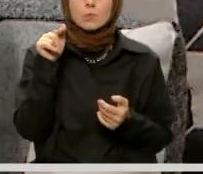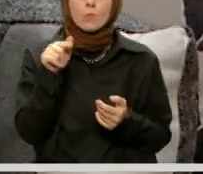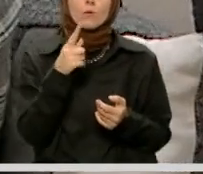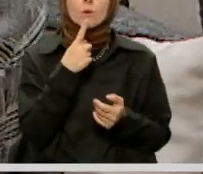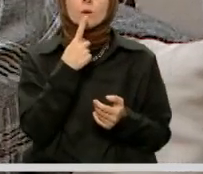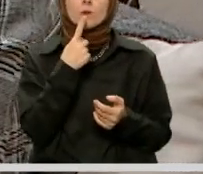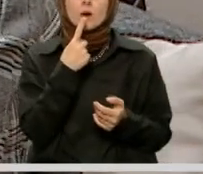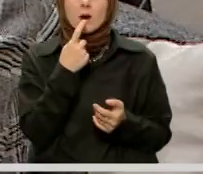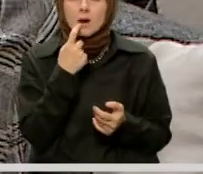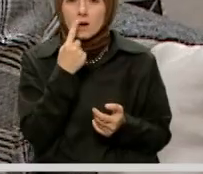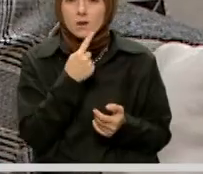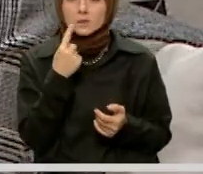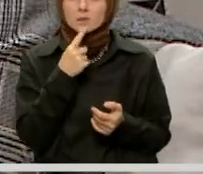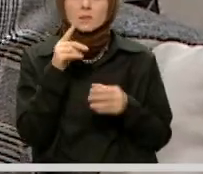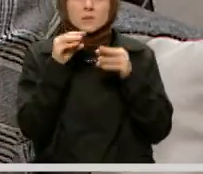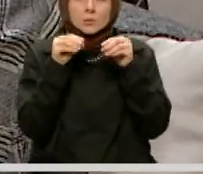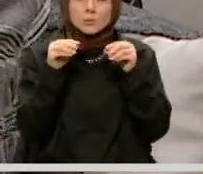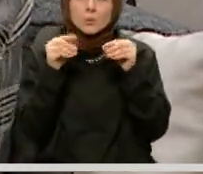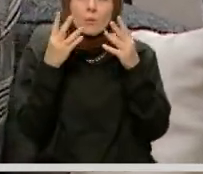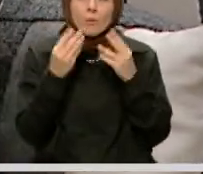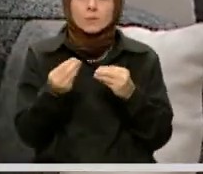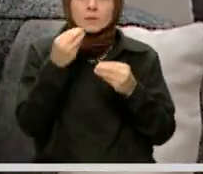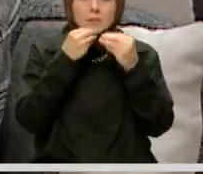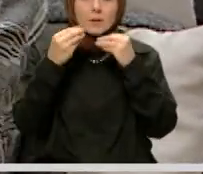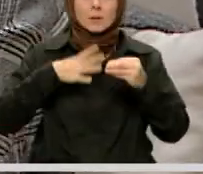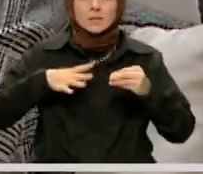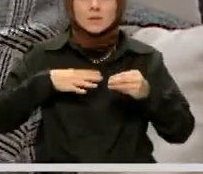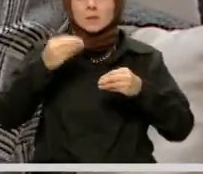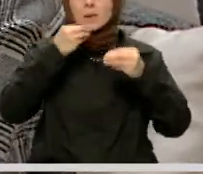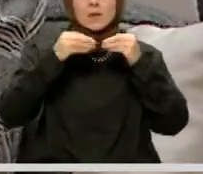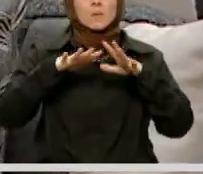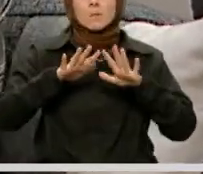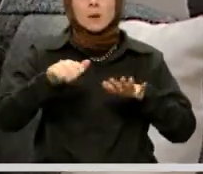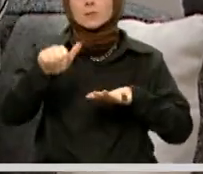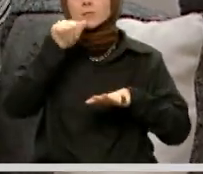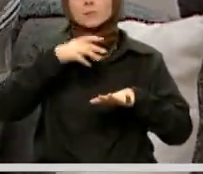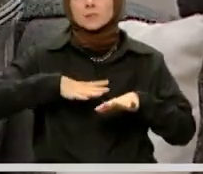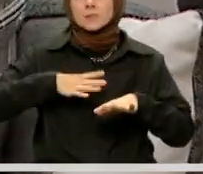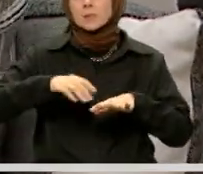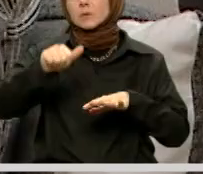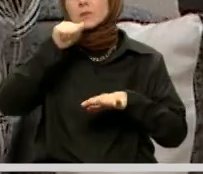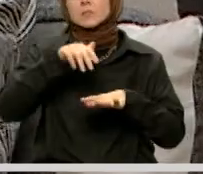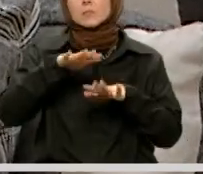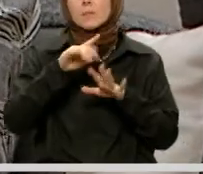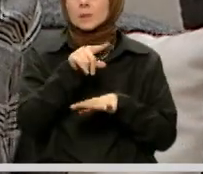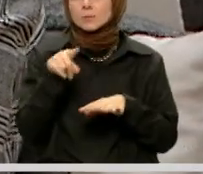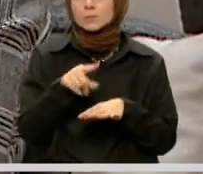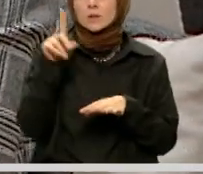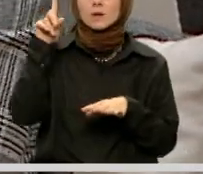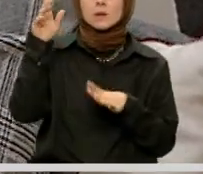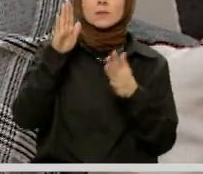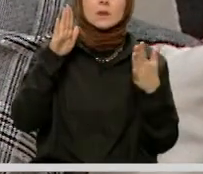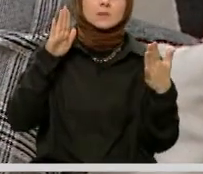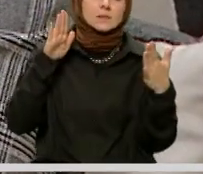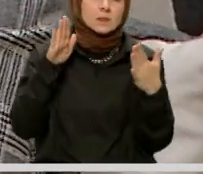damağının kuruması, aklına yemek isteyip de yememen, içmek isteyip de içmemen, bunlar Allah'ın huzurunda olduğunun